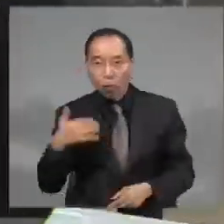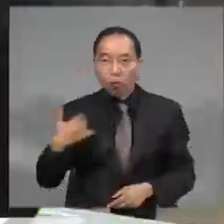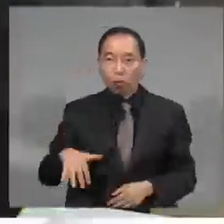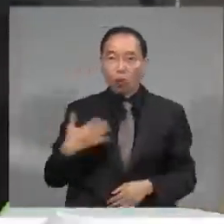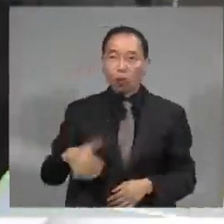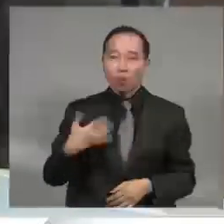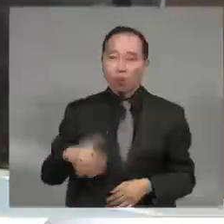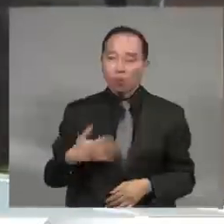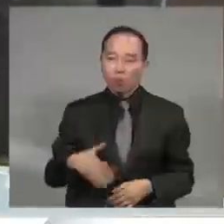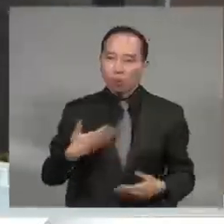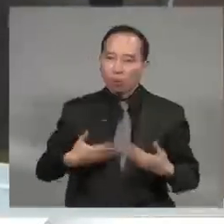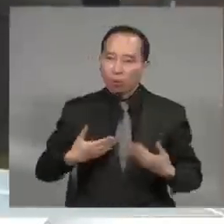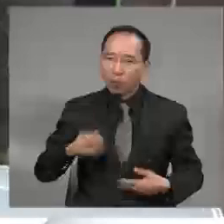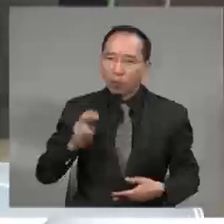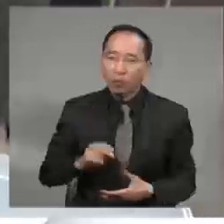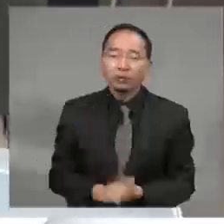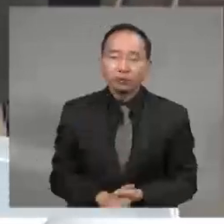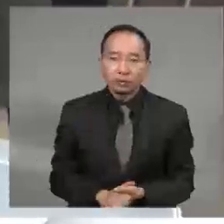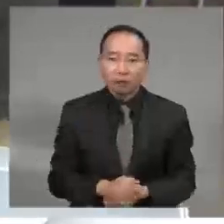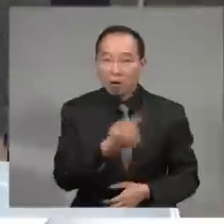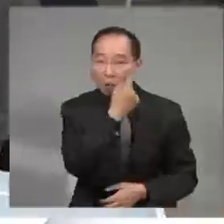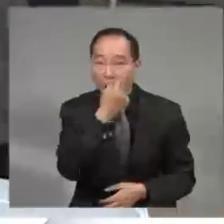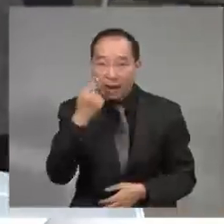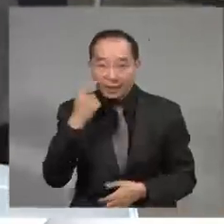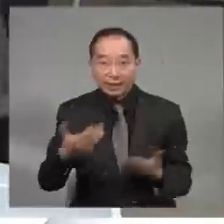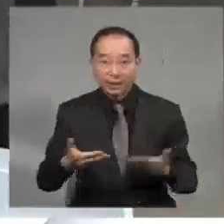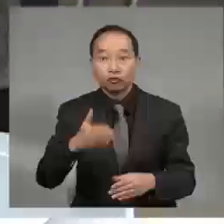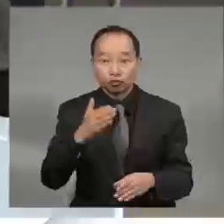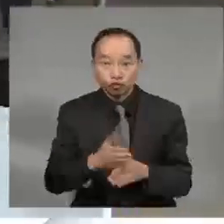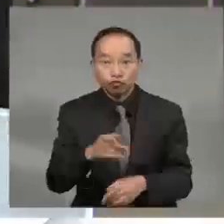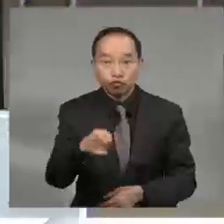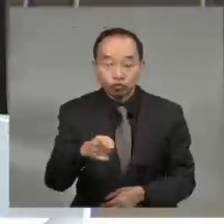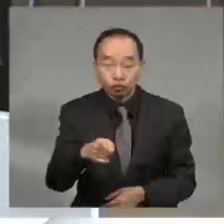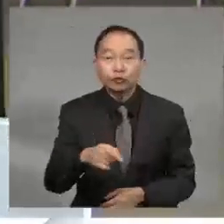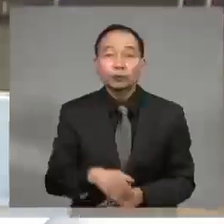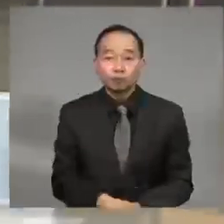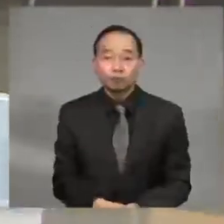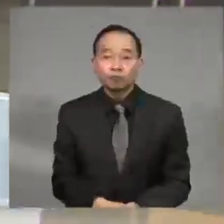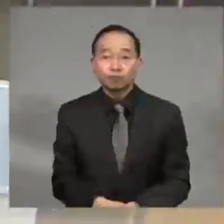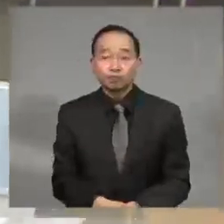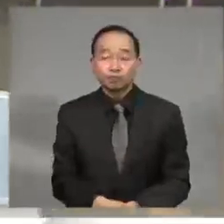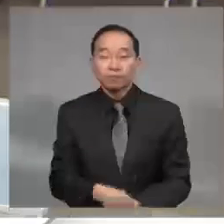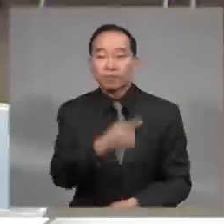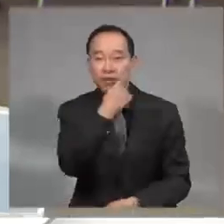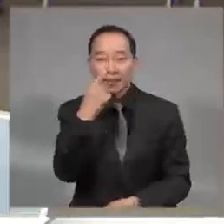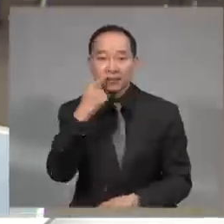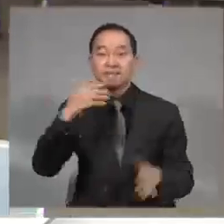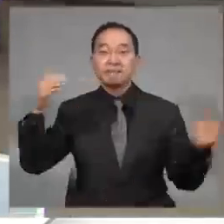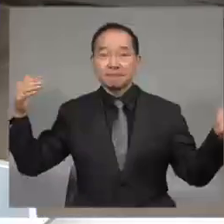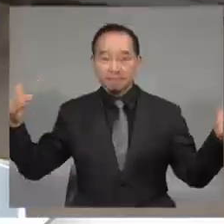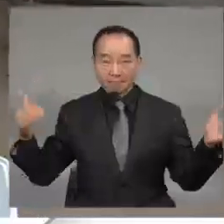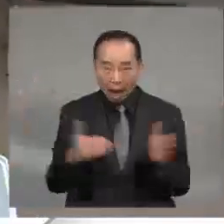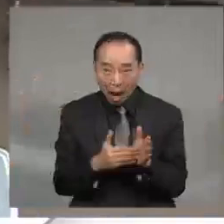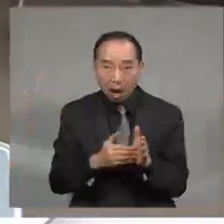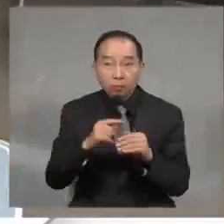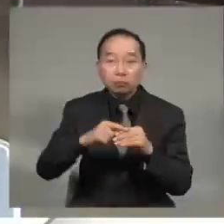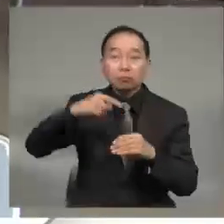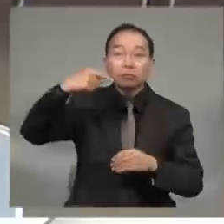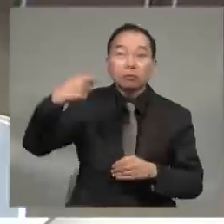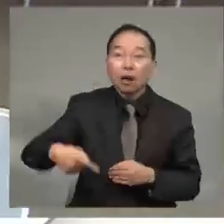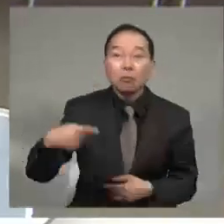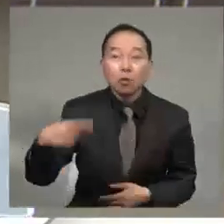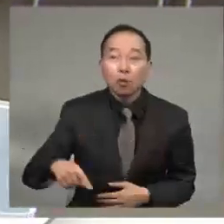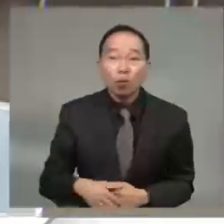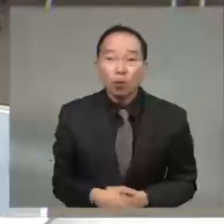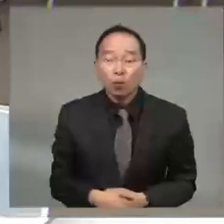바빠지시겠어요. 그렇죠. 이렇게 네. 확인 작업을 지금 하고 계신 모습을 볼 수 있는데 확인 작업이 모두 끝나면 또 어떻게 되는